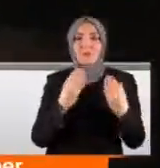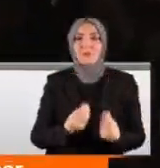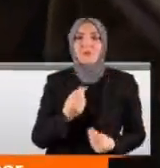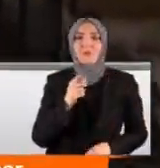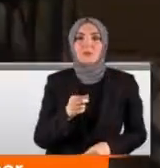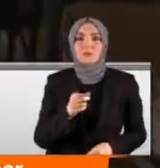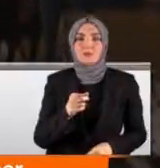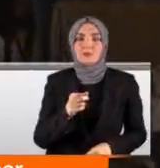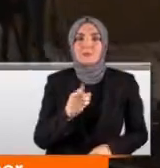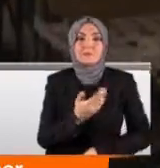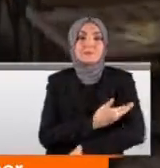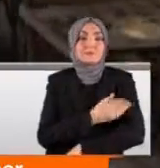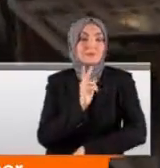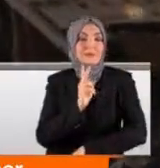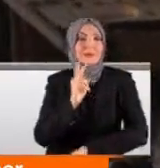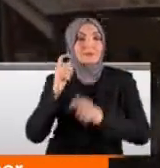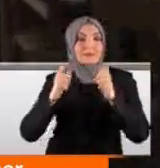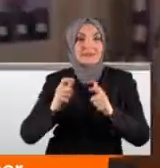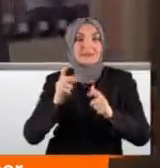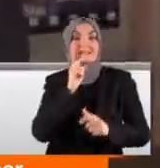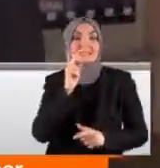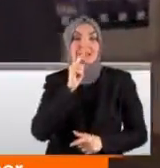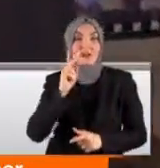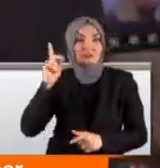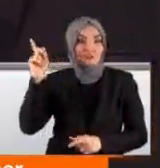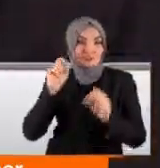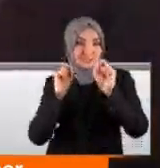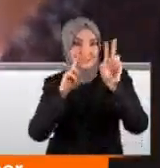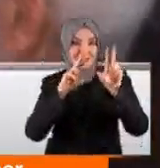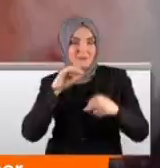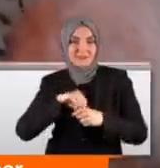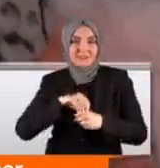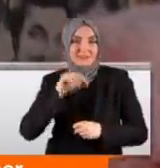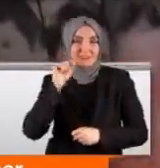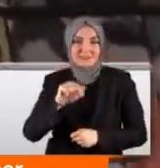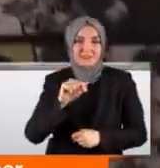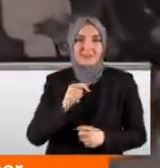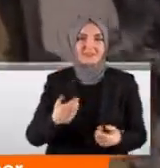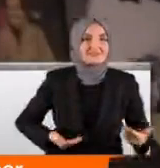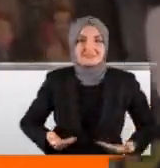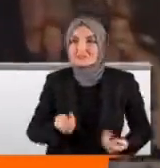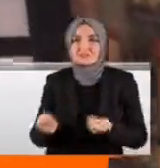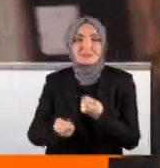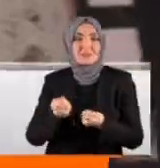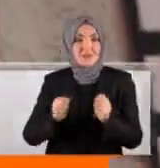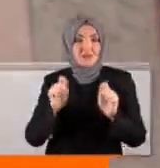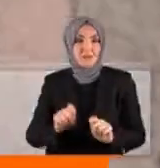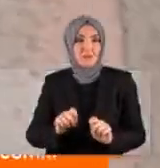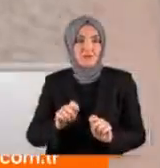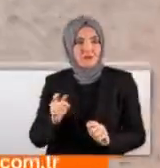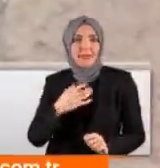Memleketi Samsun'daki sinemalarda teşrifatçılık yapıyor ama içten içe oyuncu olmak istiyordu. Annesiyle İstanbul'a geldiği bir gün kader